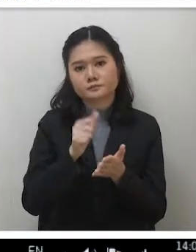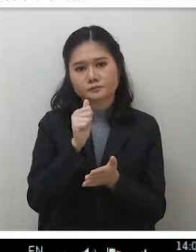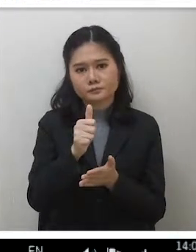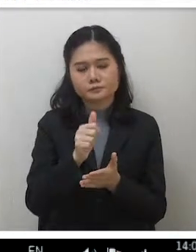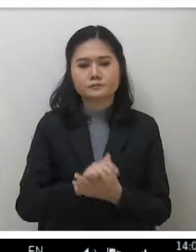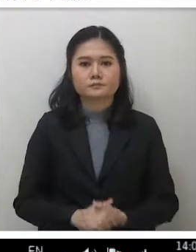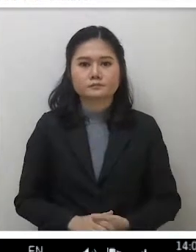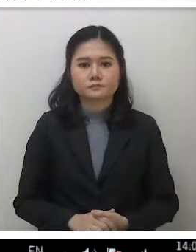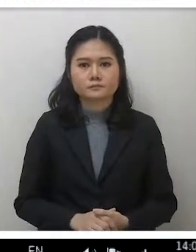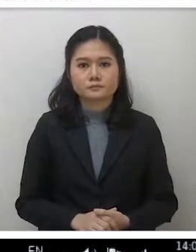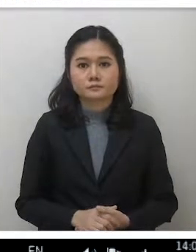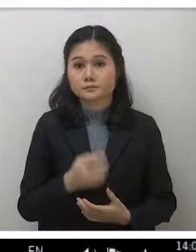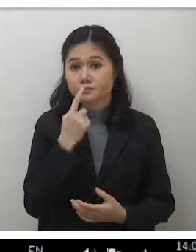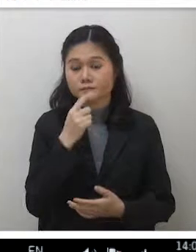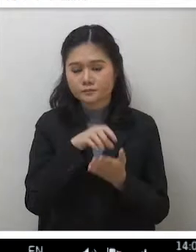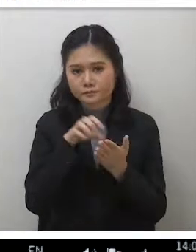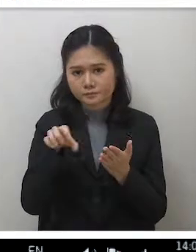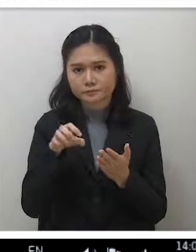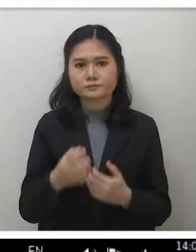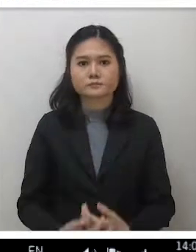นะครับเช่นครูจะไปก๊อปปากมา